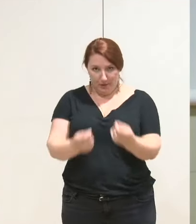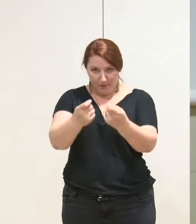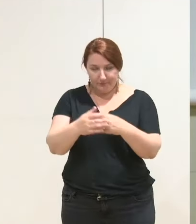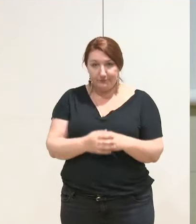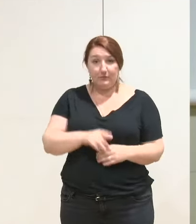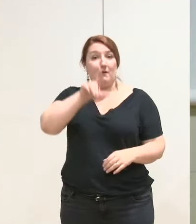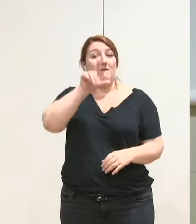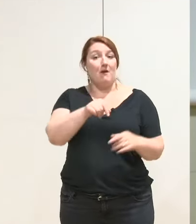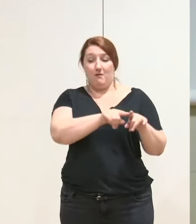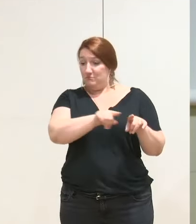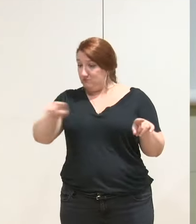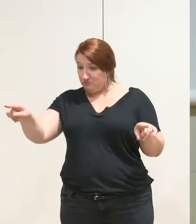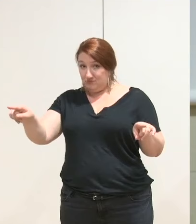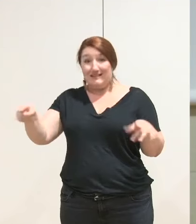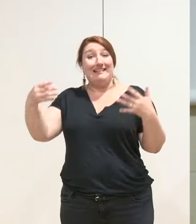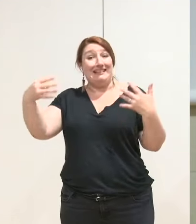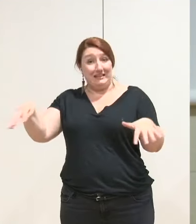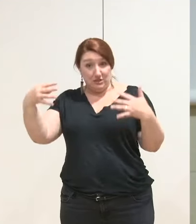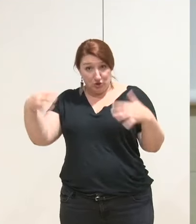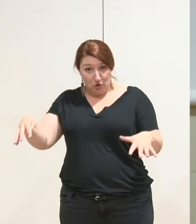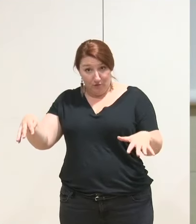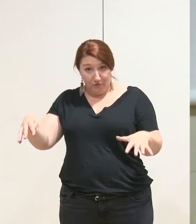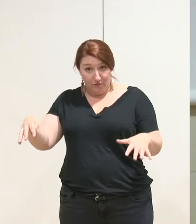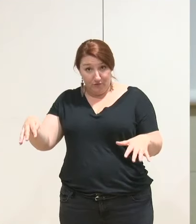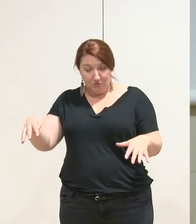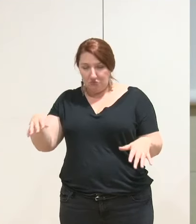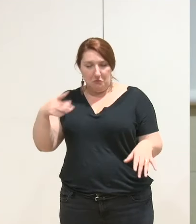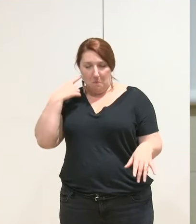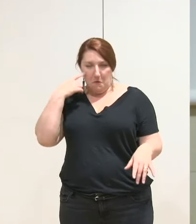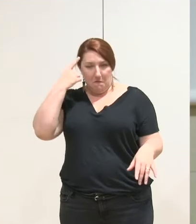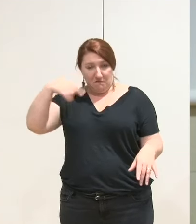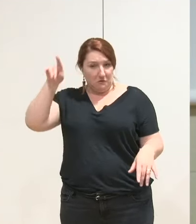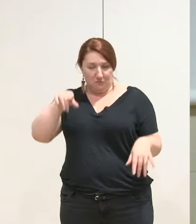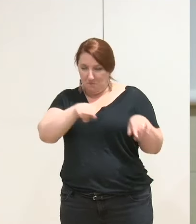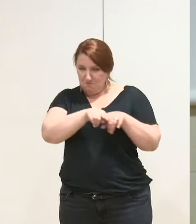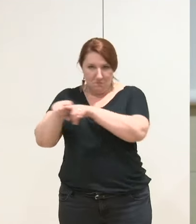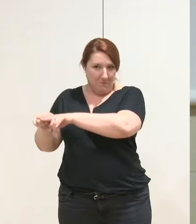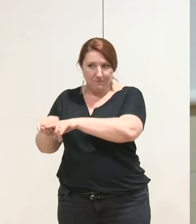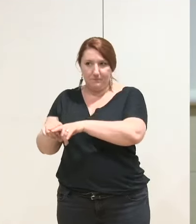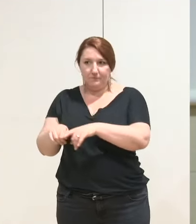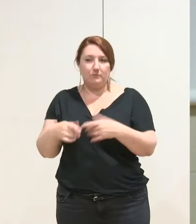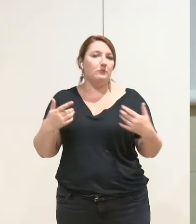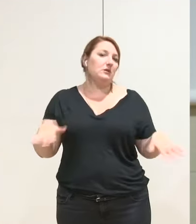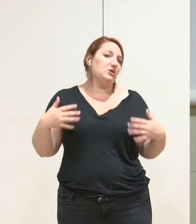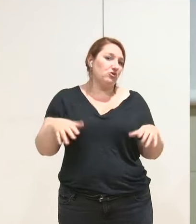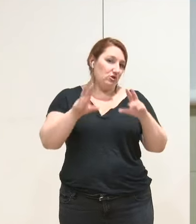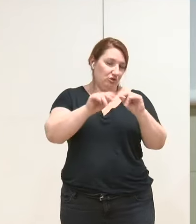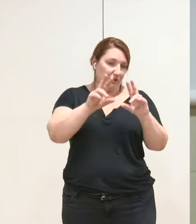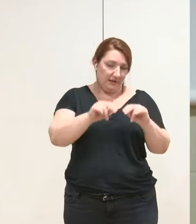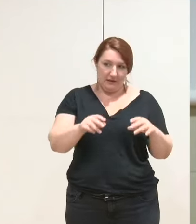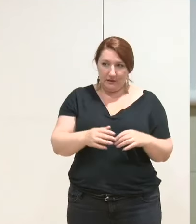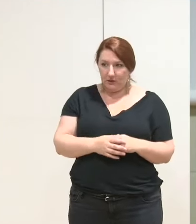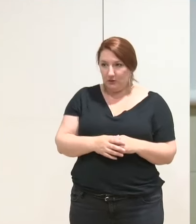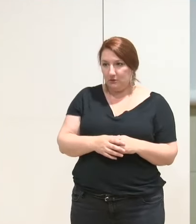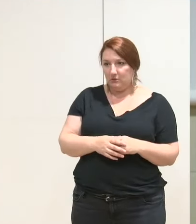20 19 sont fondés sur la même logique logique que je vous ai déjà décrite